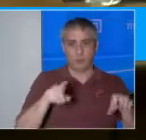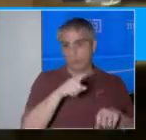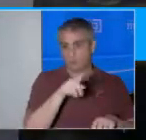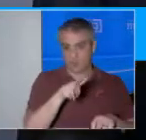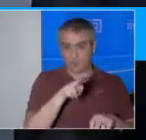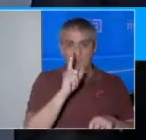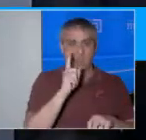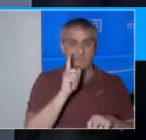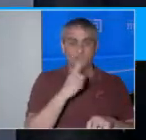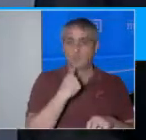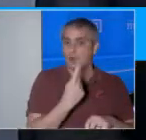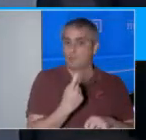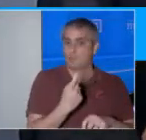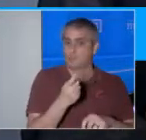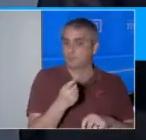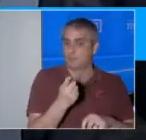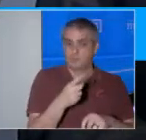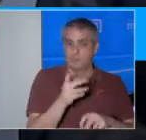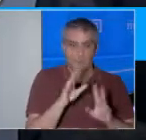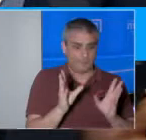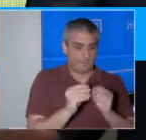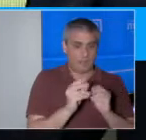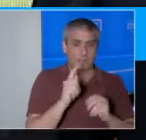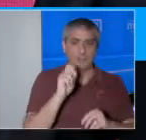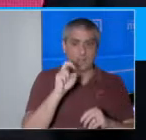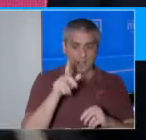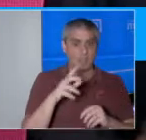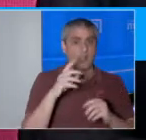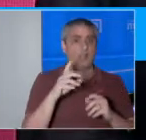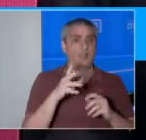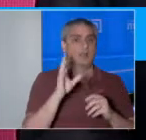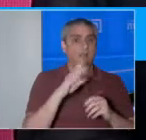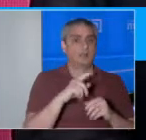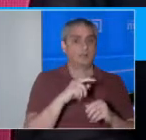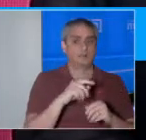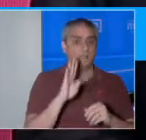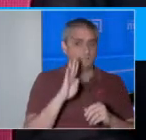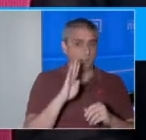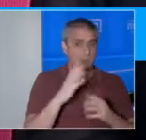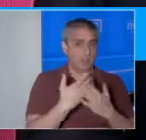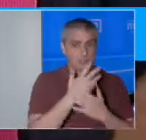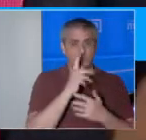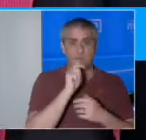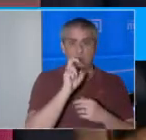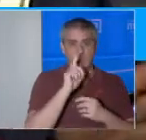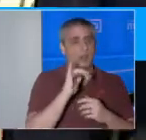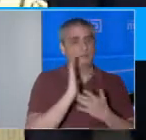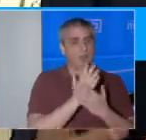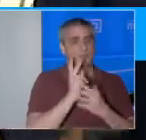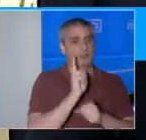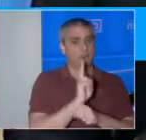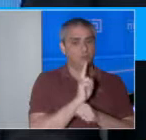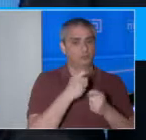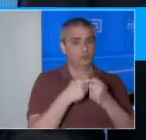מכם, אבל צריך לומר שאתם גם יחד עם טל, בלד חדש וטל, כן. מחליטים כן לשמר